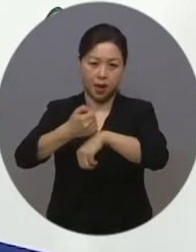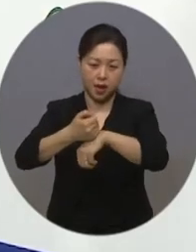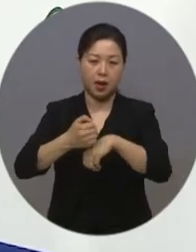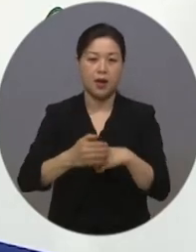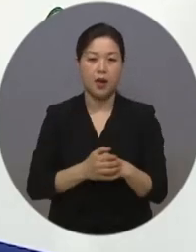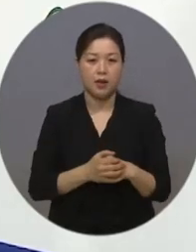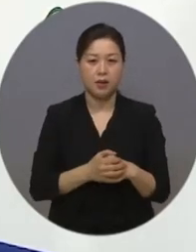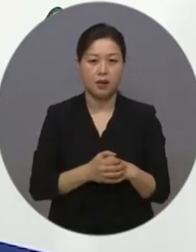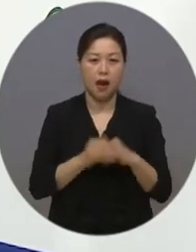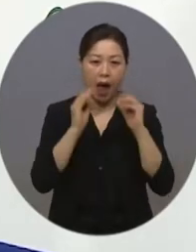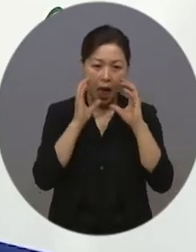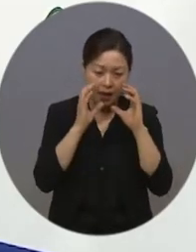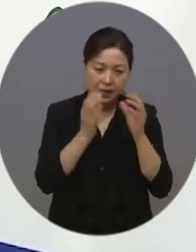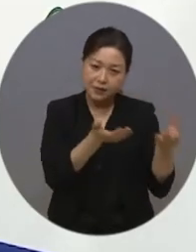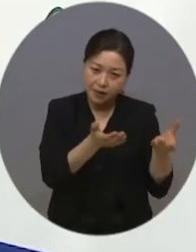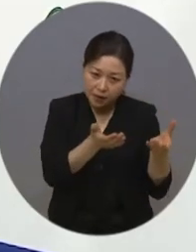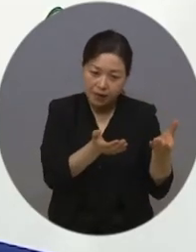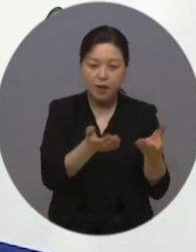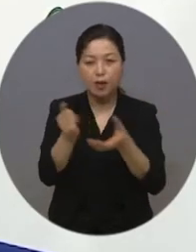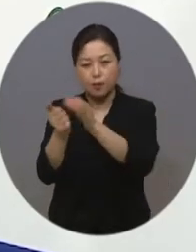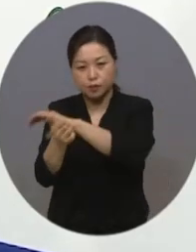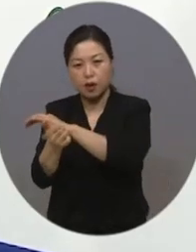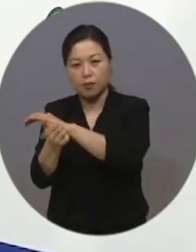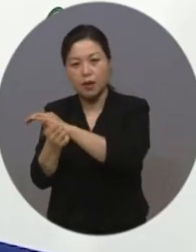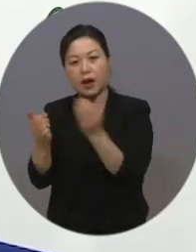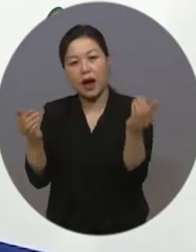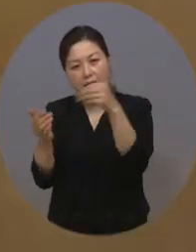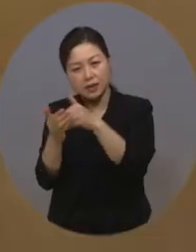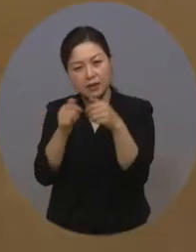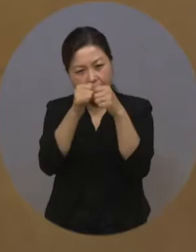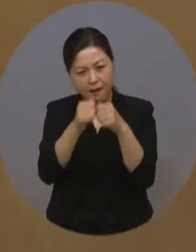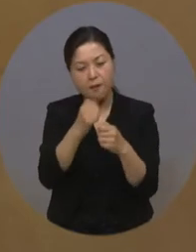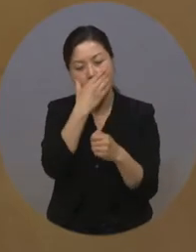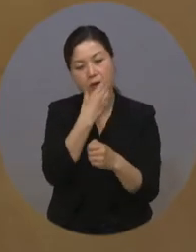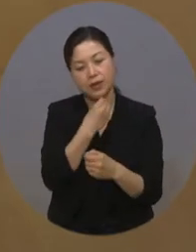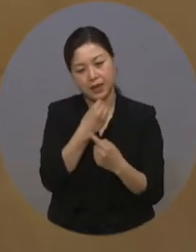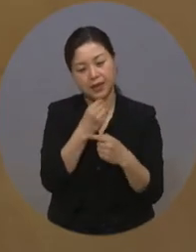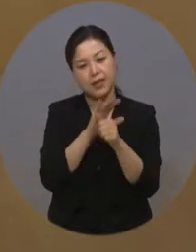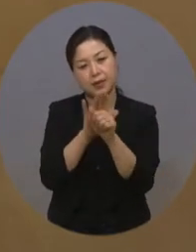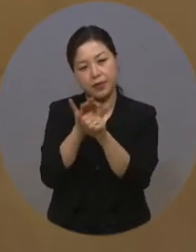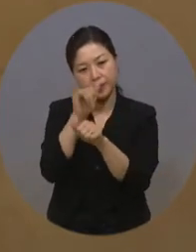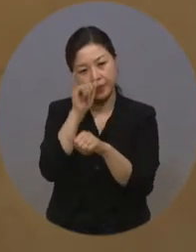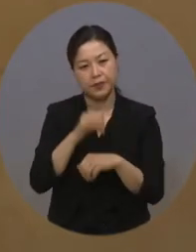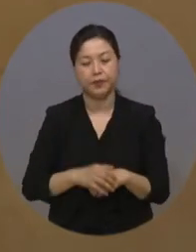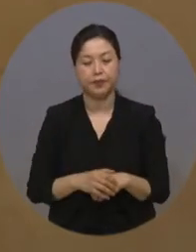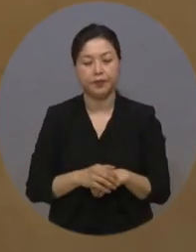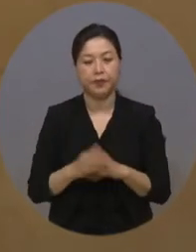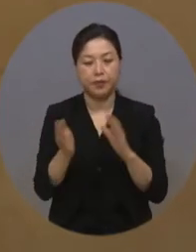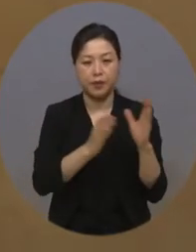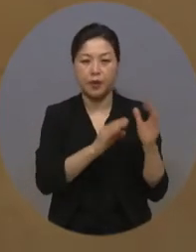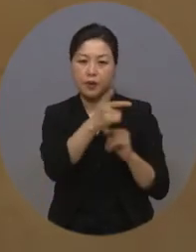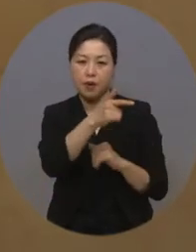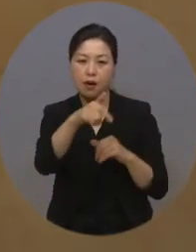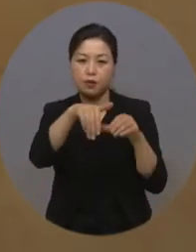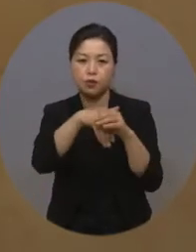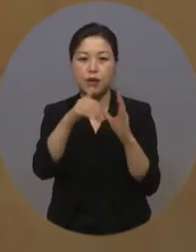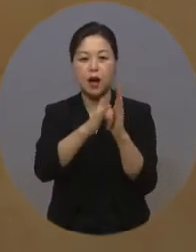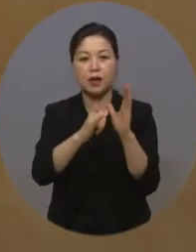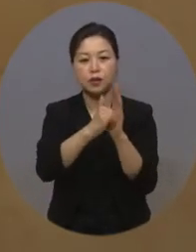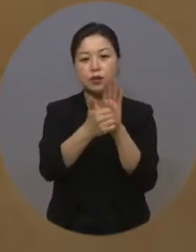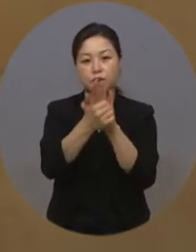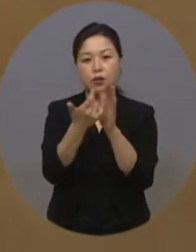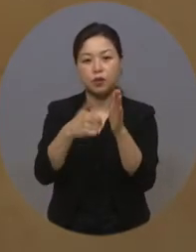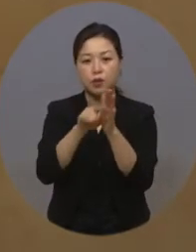무덤까지 촘촘한 복지를 행하고 있습니다 그런 다음 나 가족 지은을 위해서 많은 노력을 또 하고